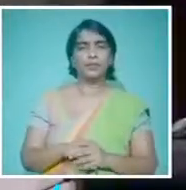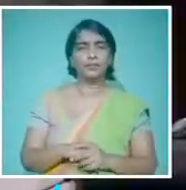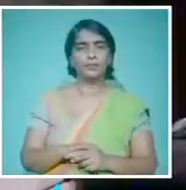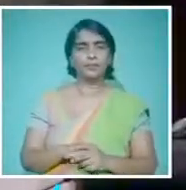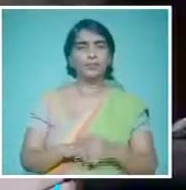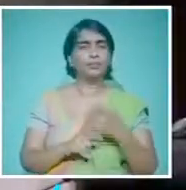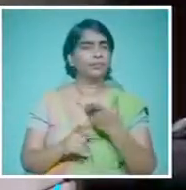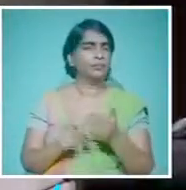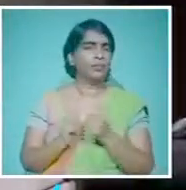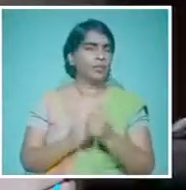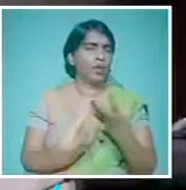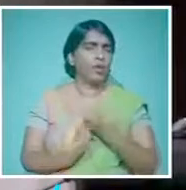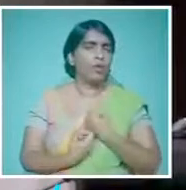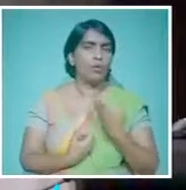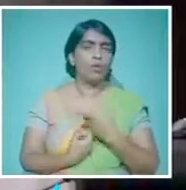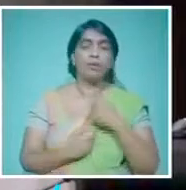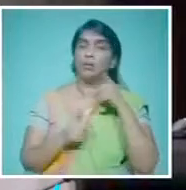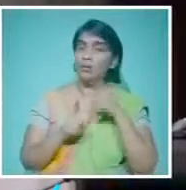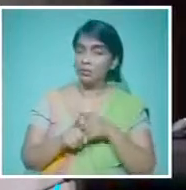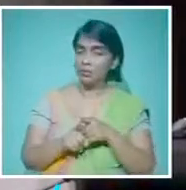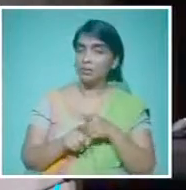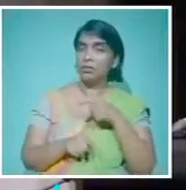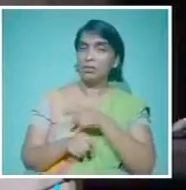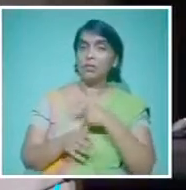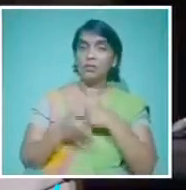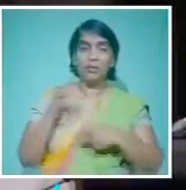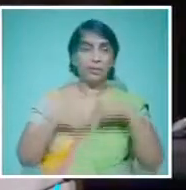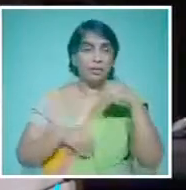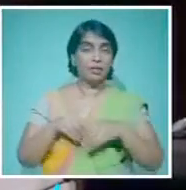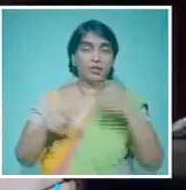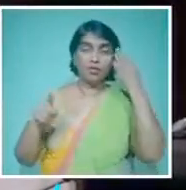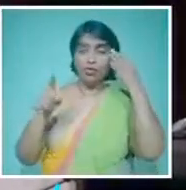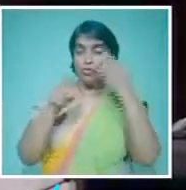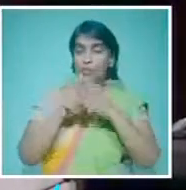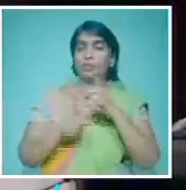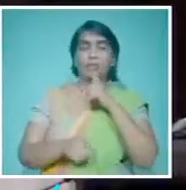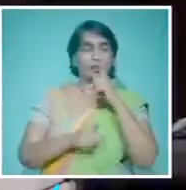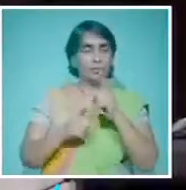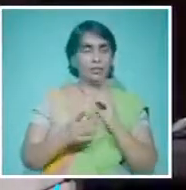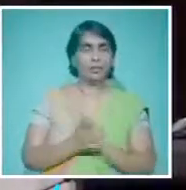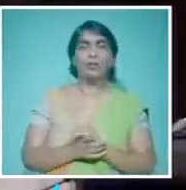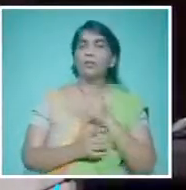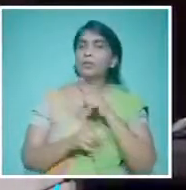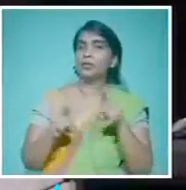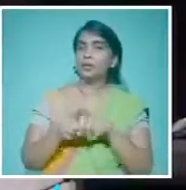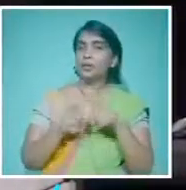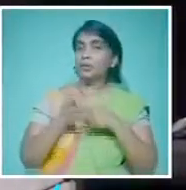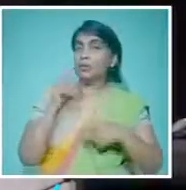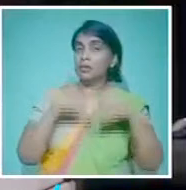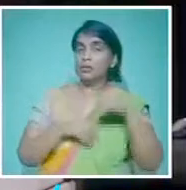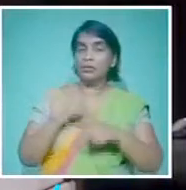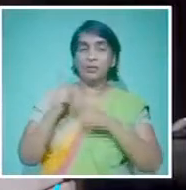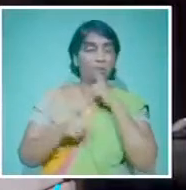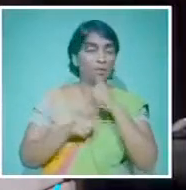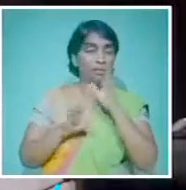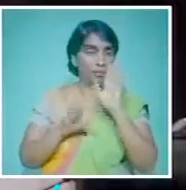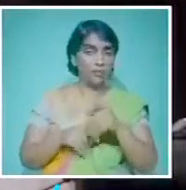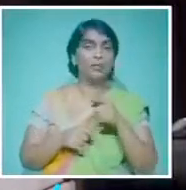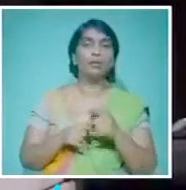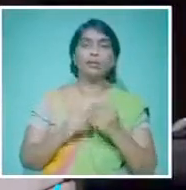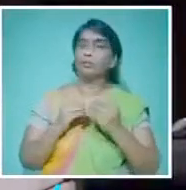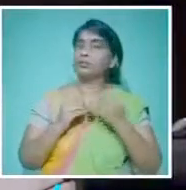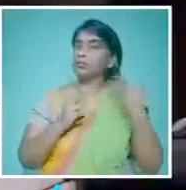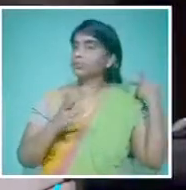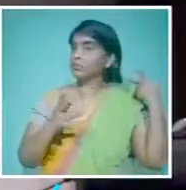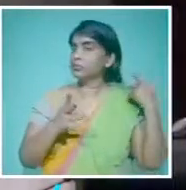මේ මොකද්ද වමනා මේ දැන් මැතිවරණ ගැන කතා කරන අය ඒ නිසා මැතිවරණ ගැන කතා කරන අය